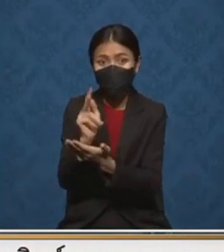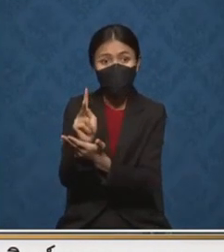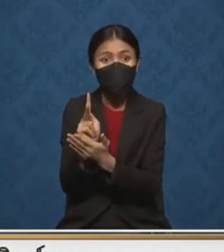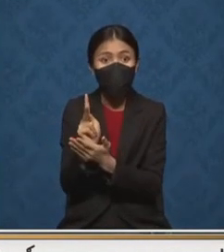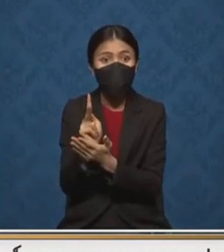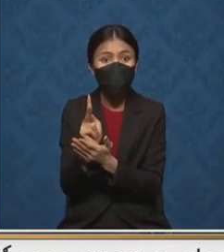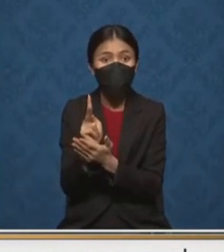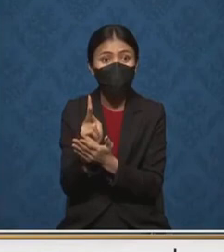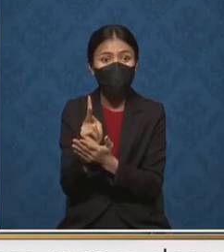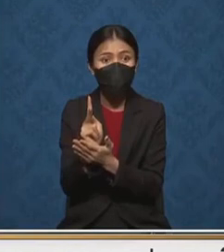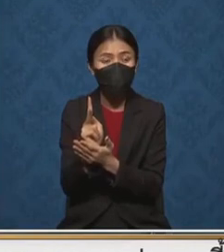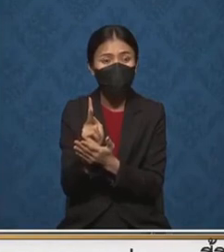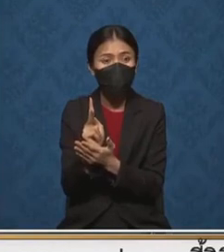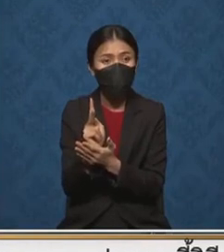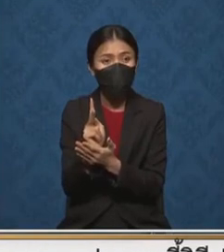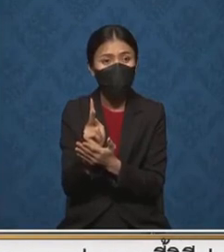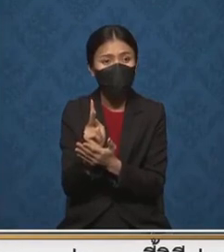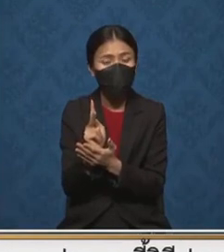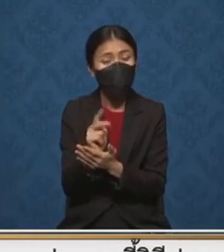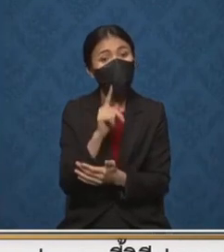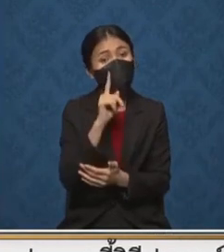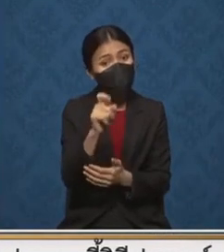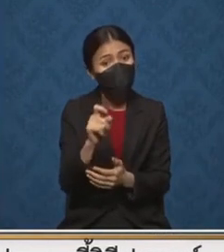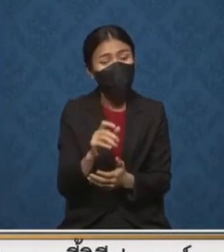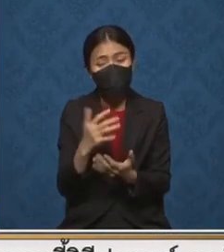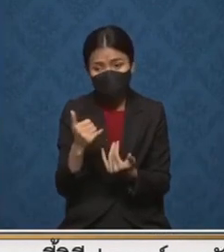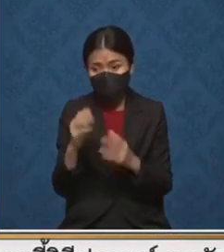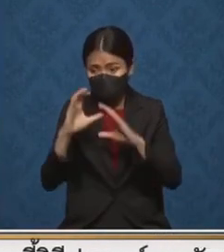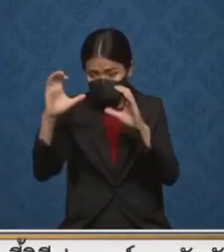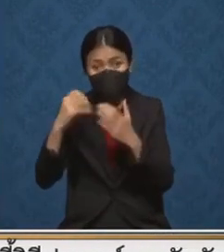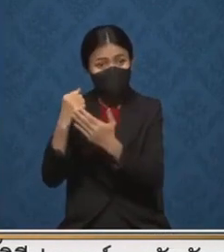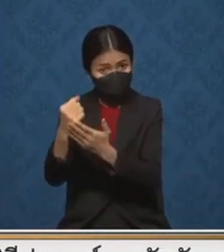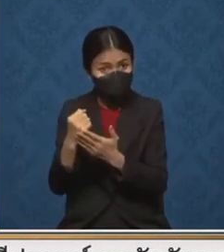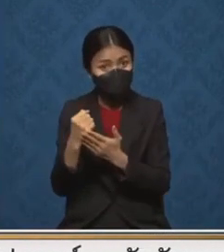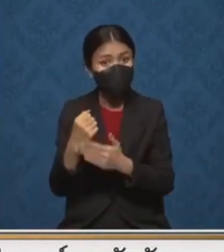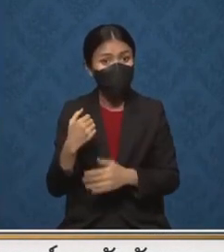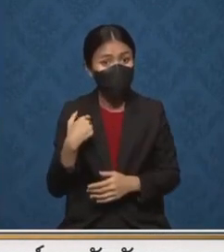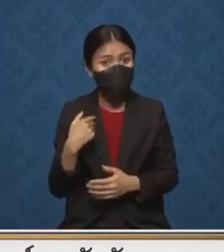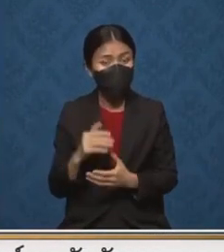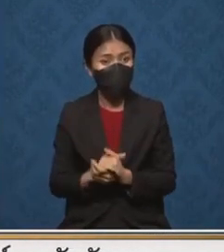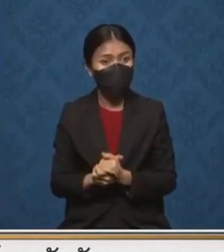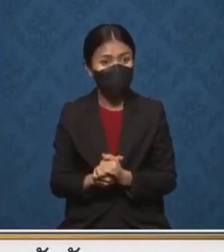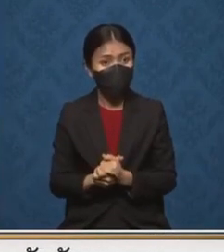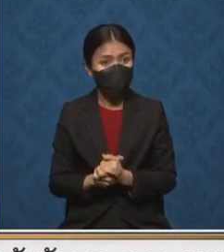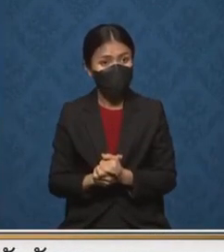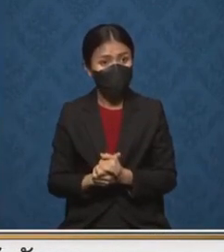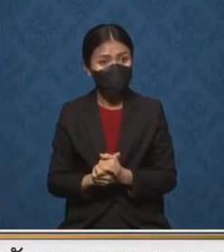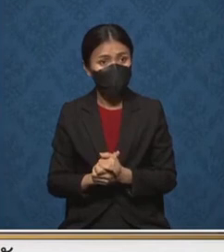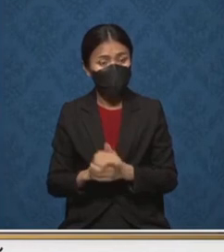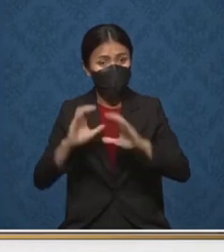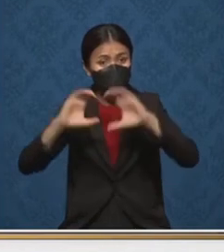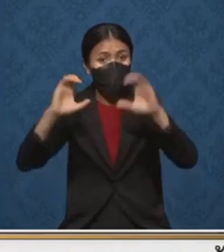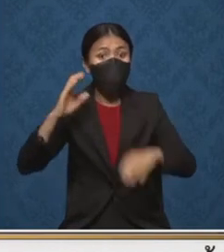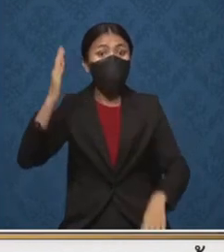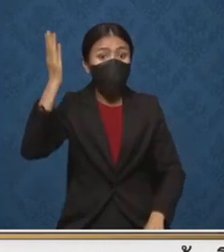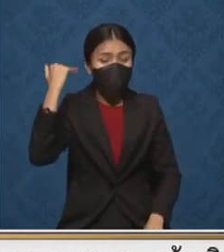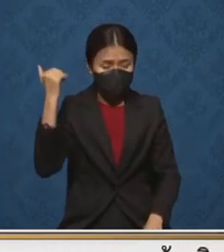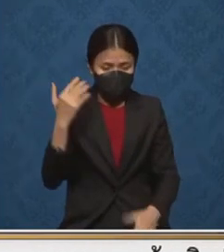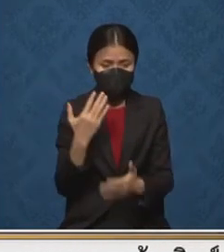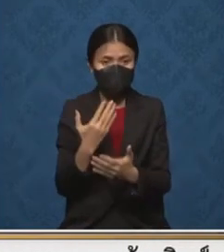ยานได้ตามเนื้อผ้าหรือไม่ซึ่งทราบว่ารัฐบาลเมื่อก่อนให้ 2